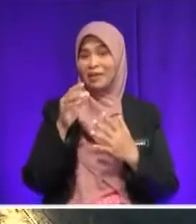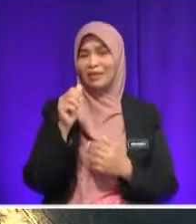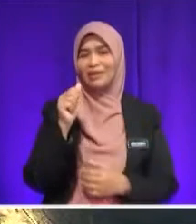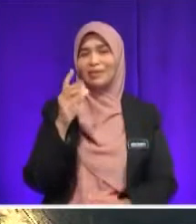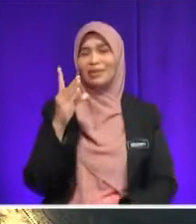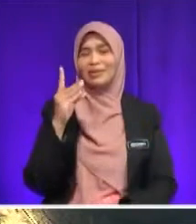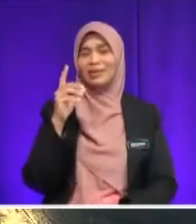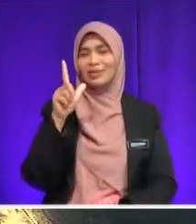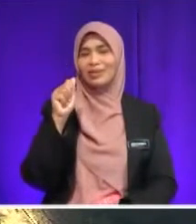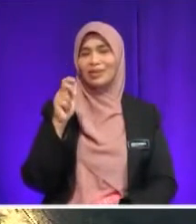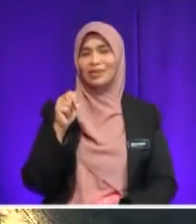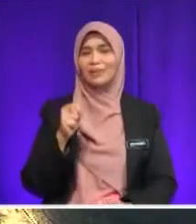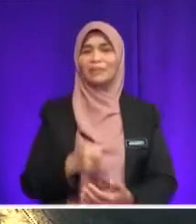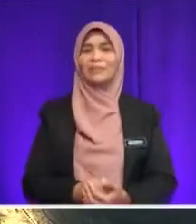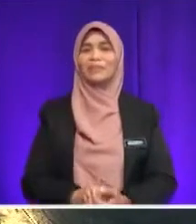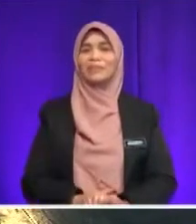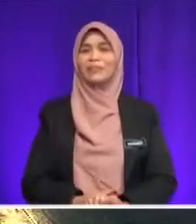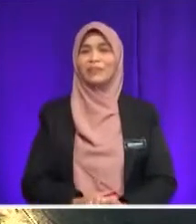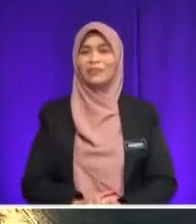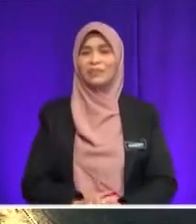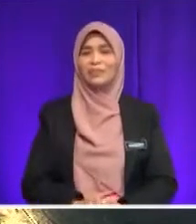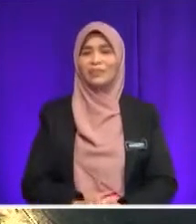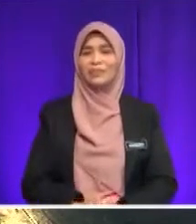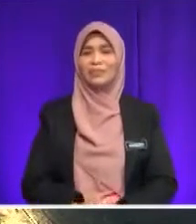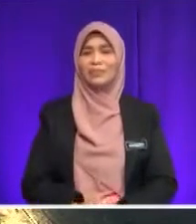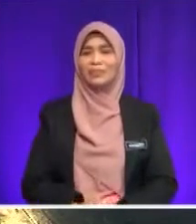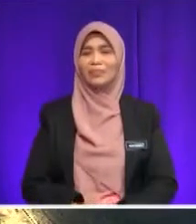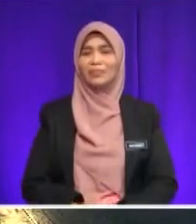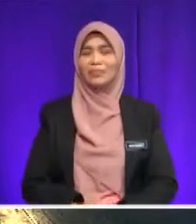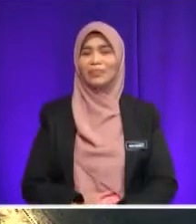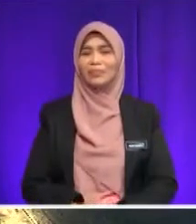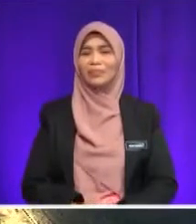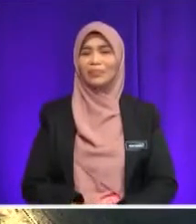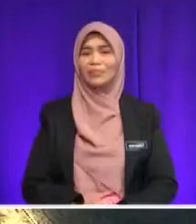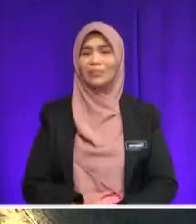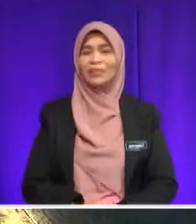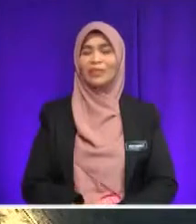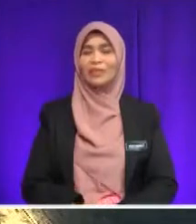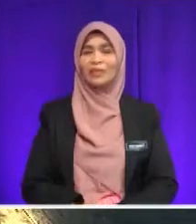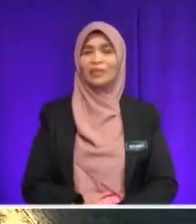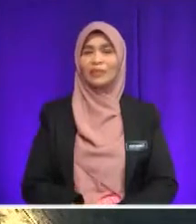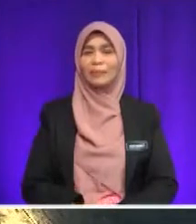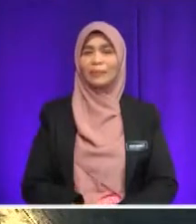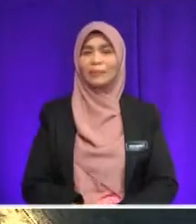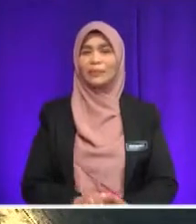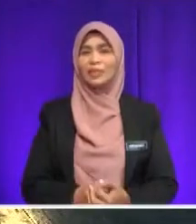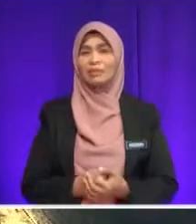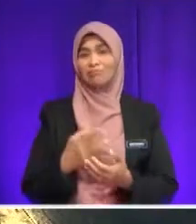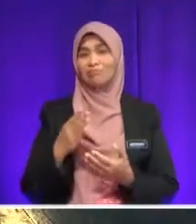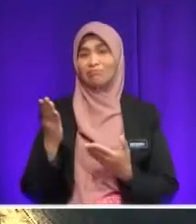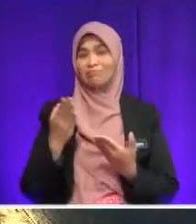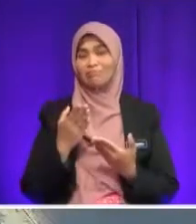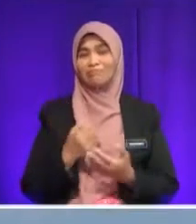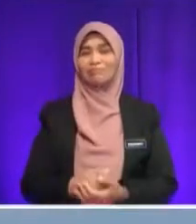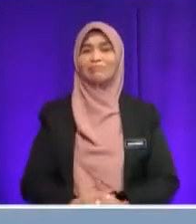hari hai hai Hai ablum amilum Carry sautu Hoi tuh ada oke